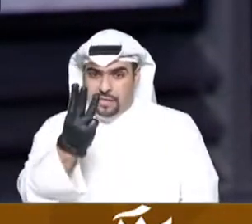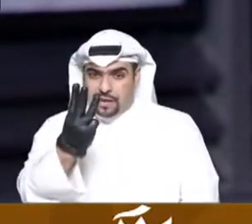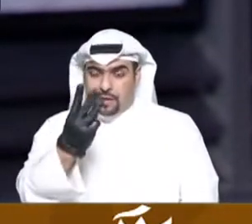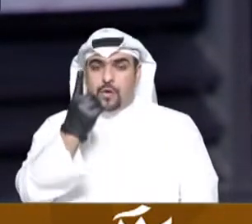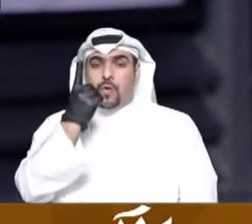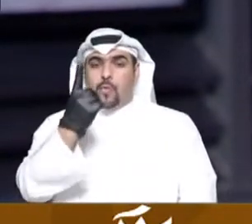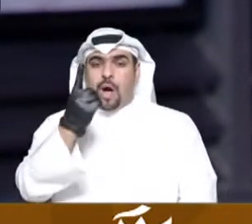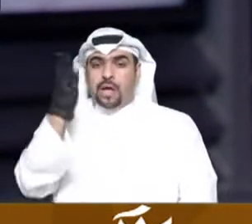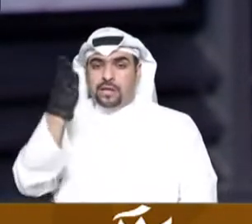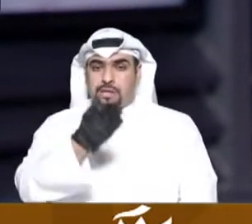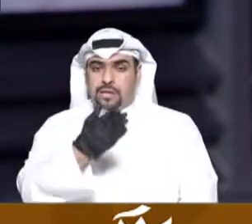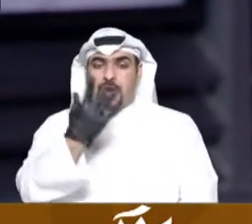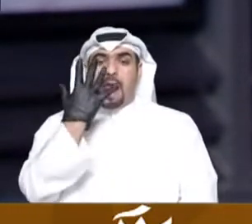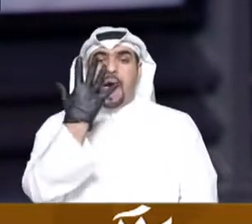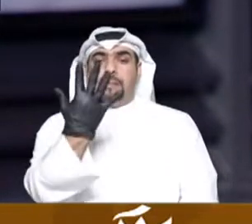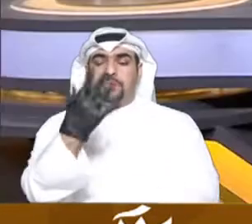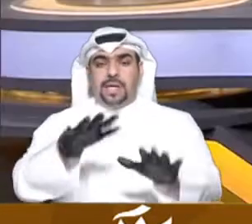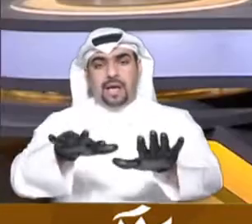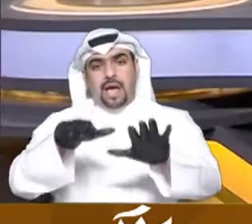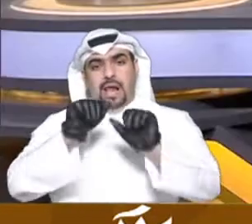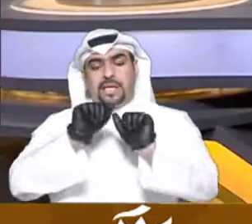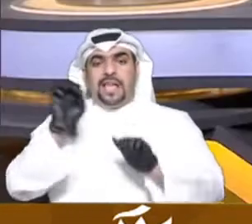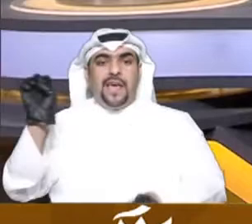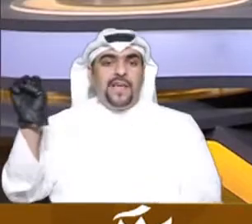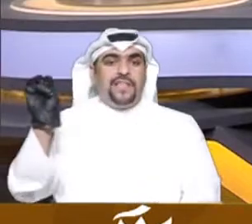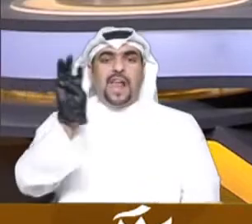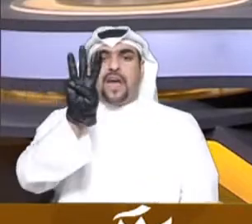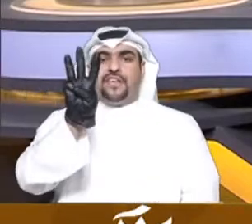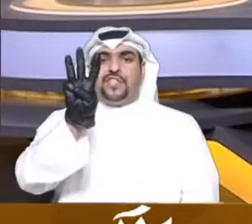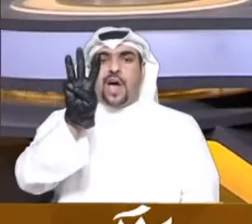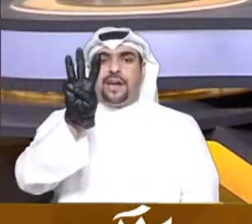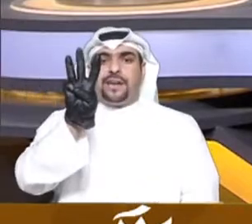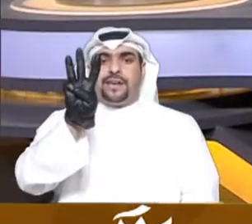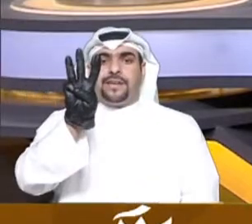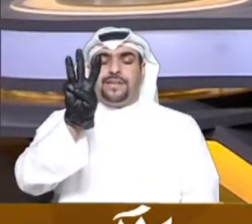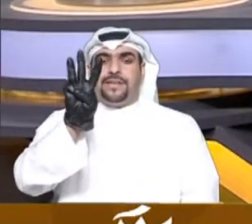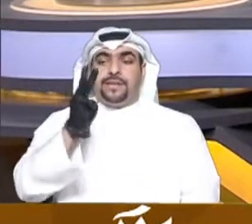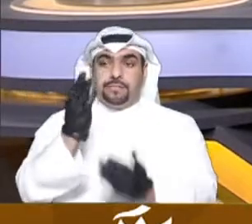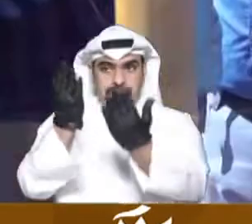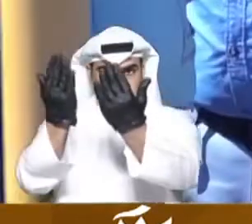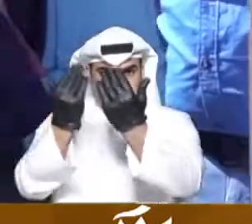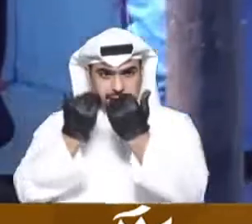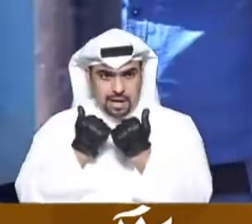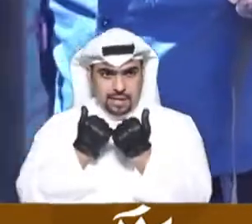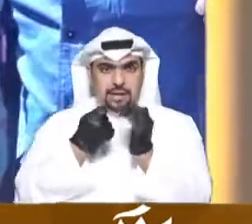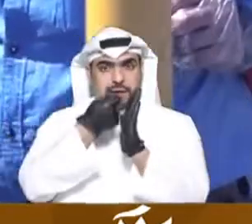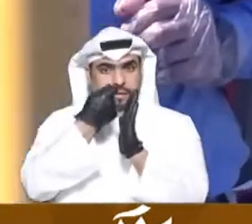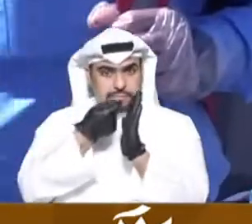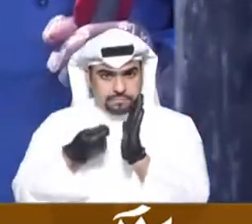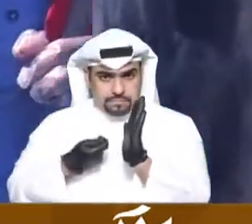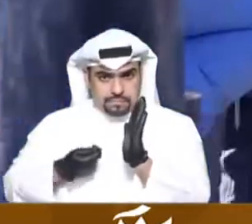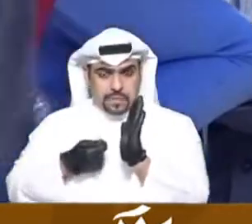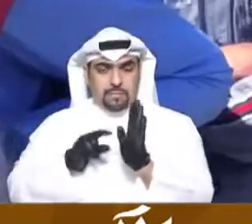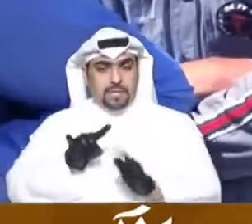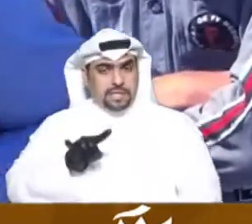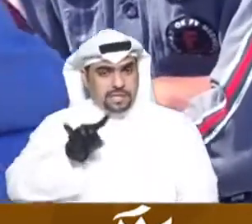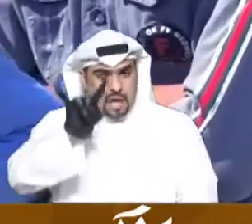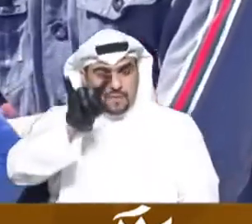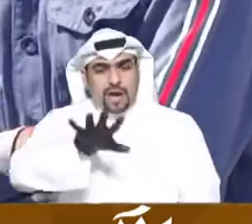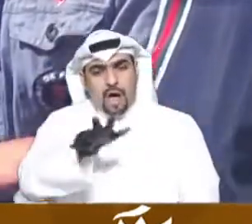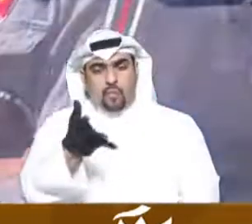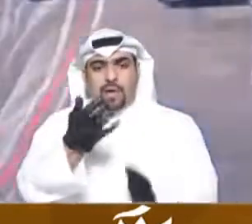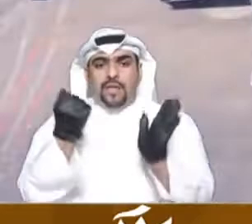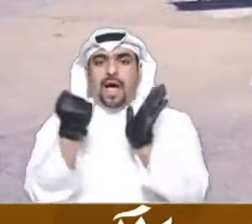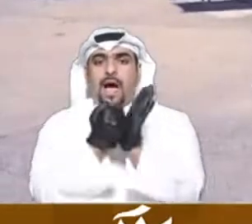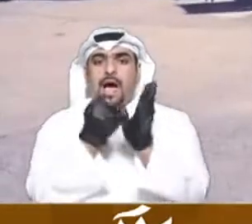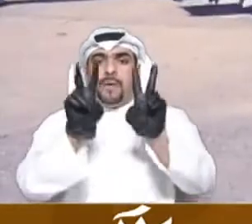اليا، يعطي الجهاز 3 شهور يعدل الوضع فيها، ويتم منحه اقامه مؤقته 3 شهور. طيب